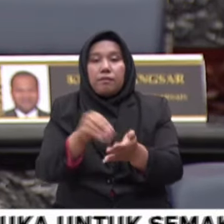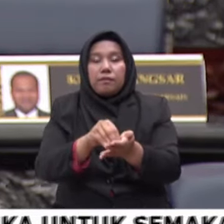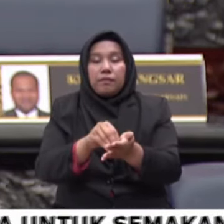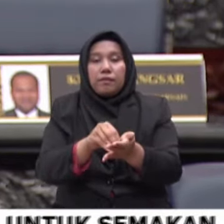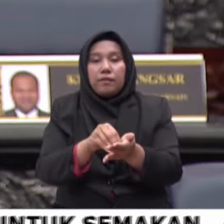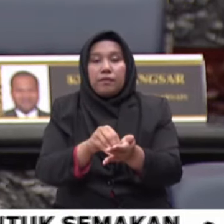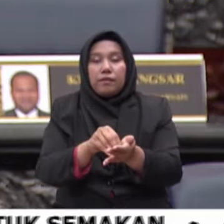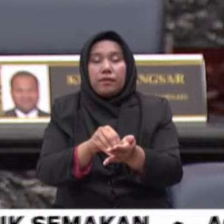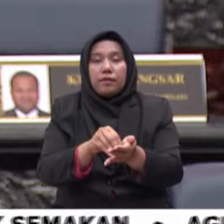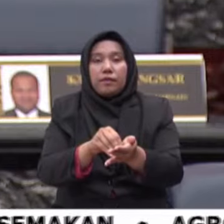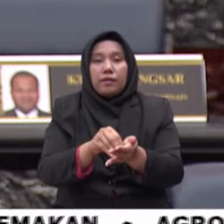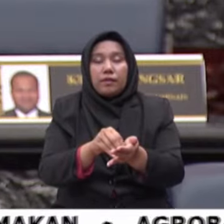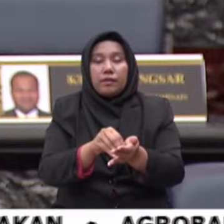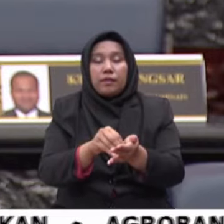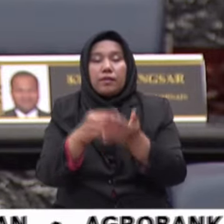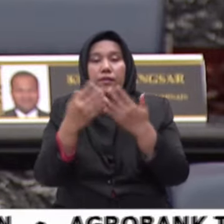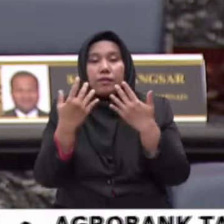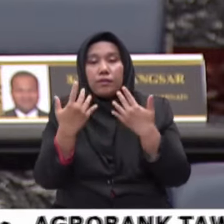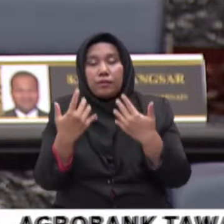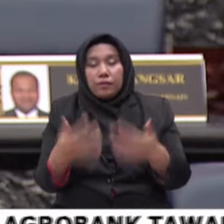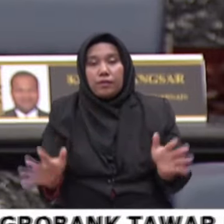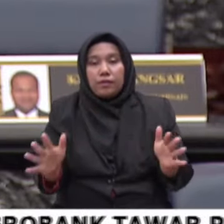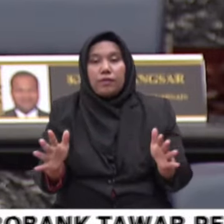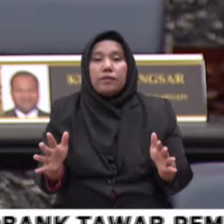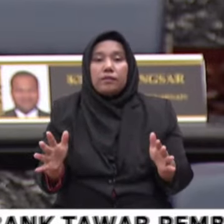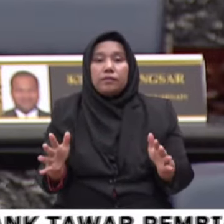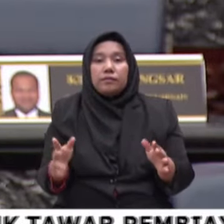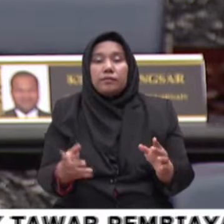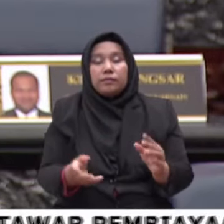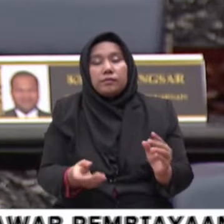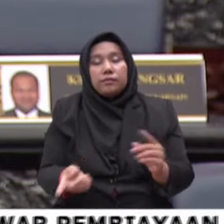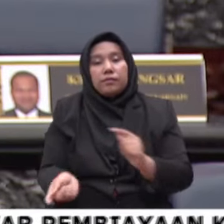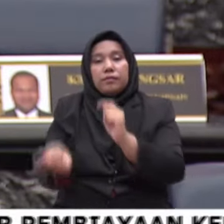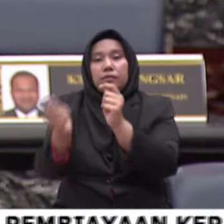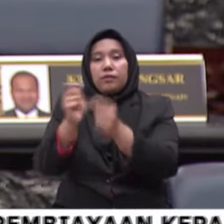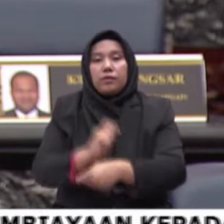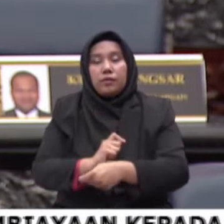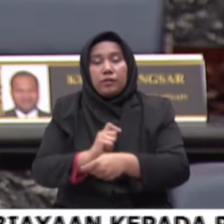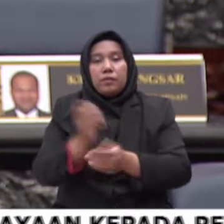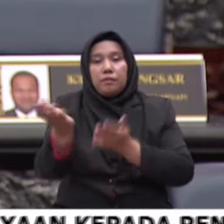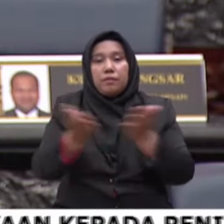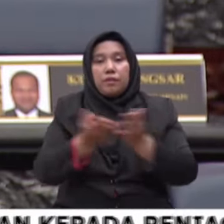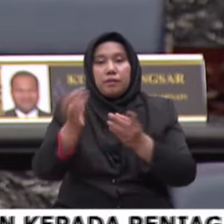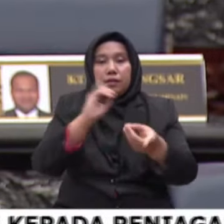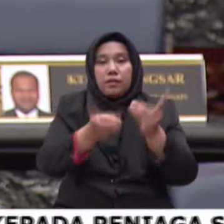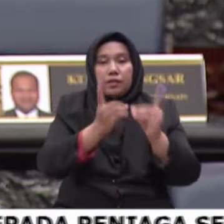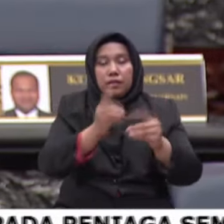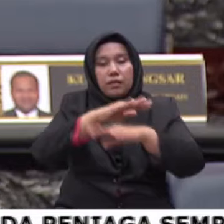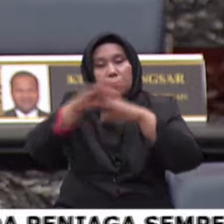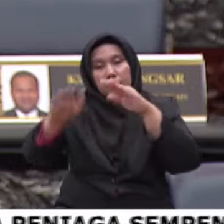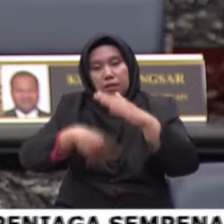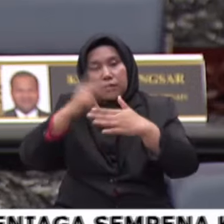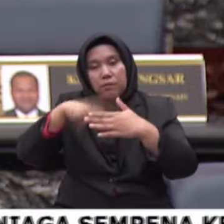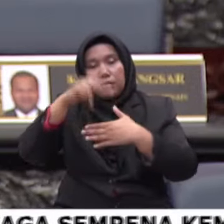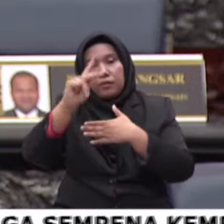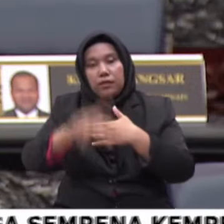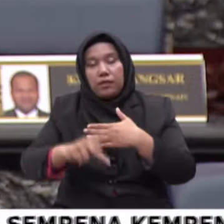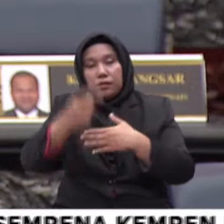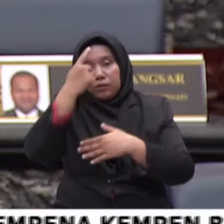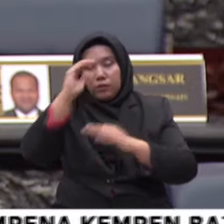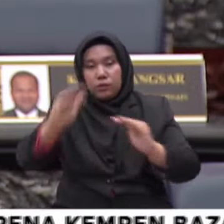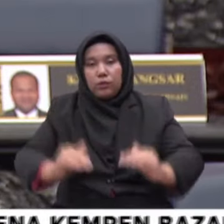berjaya beralih kepada khidmat digital di bawah program ini untuk